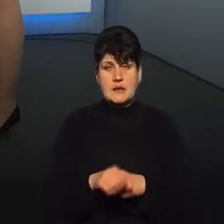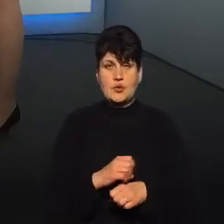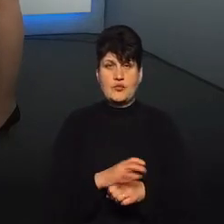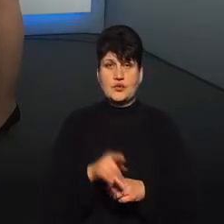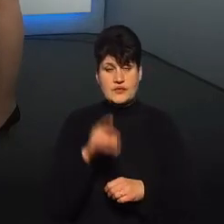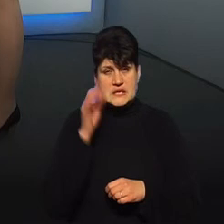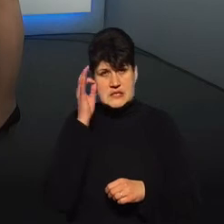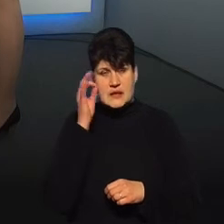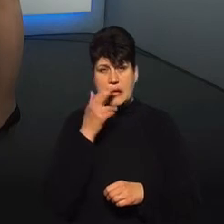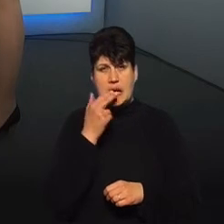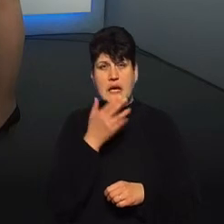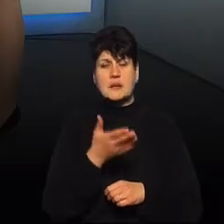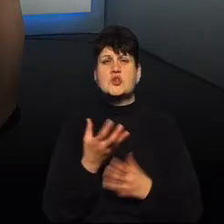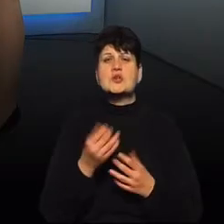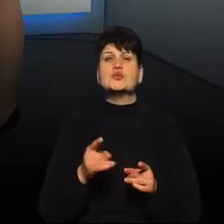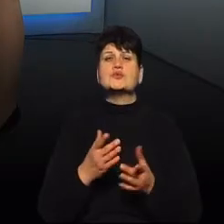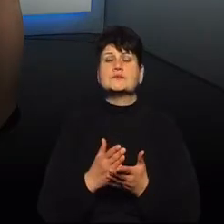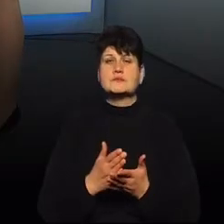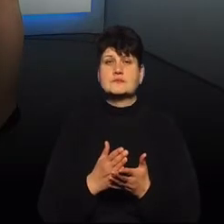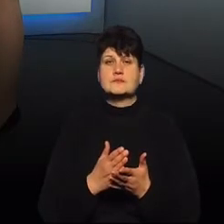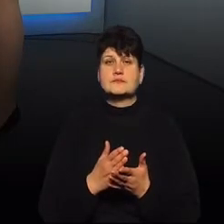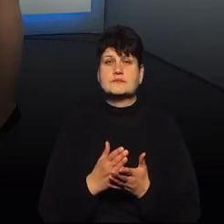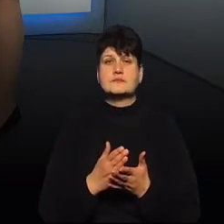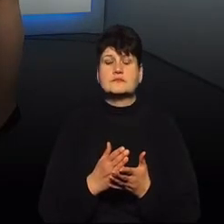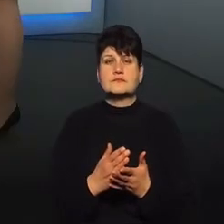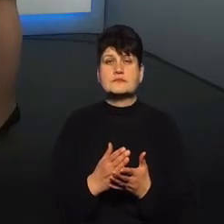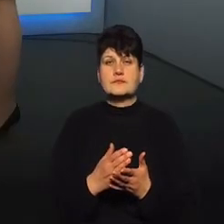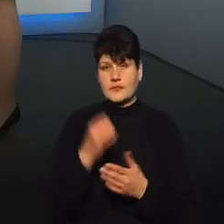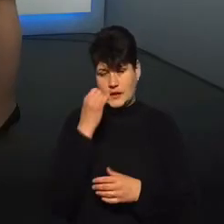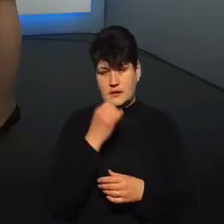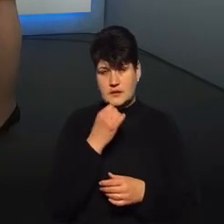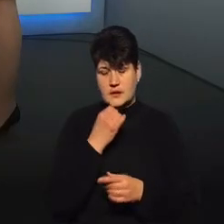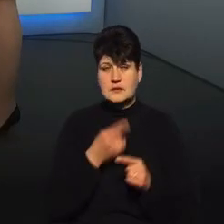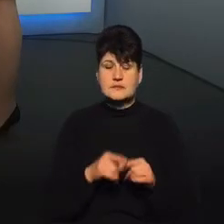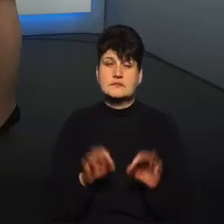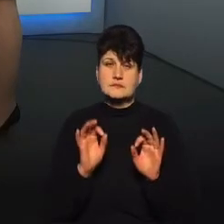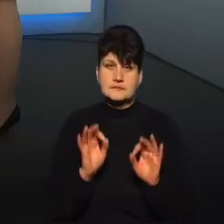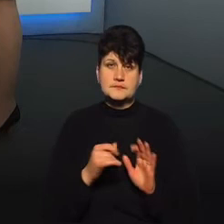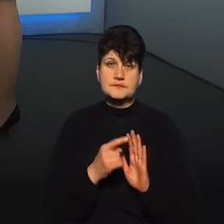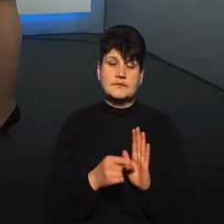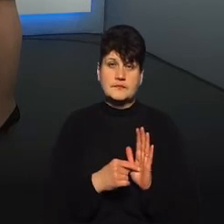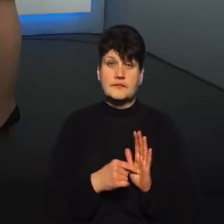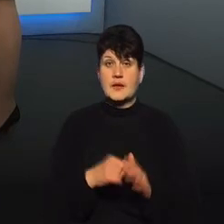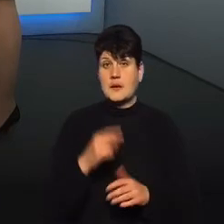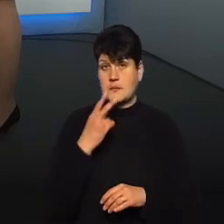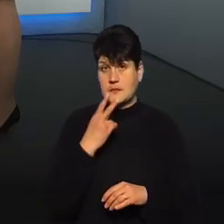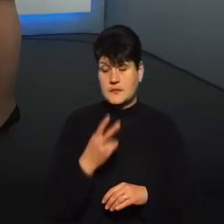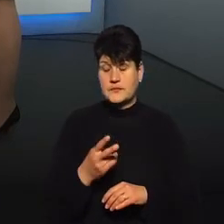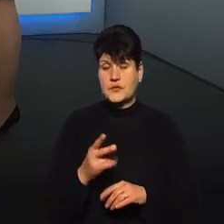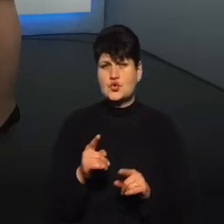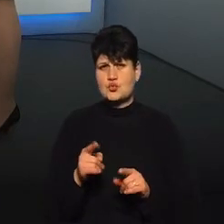грип, ще якісь є? І на яких термінах їх вводять? Дякую, це слушне запитання. Бачите, тому що чомусь ці